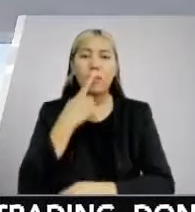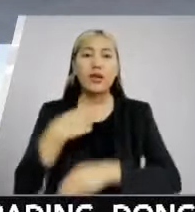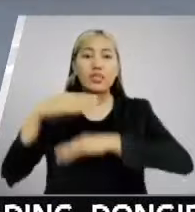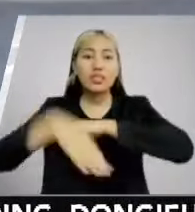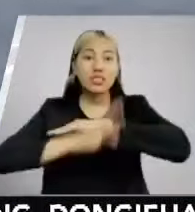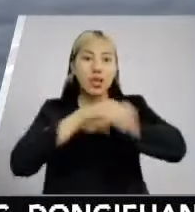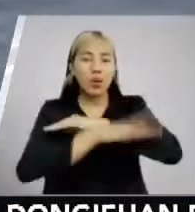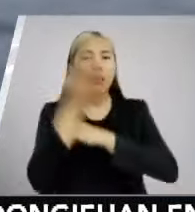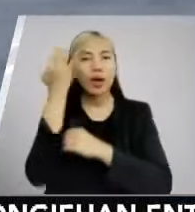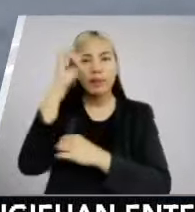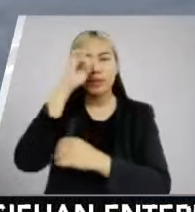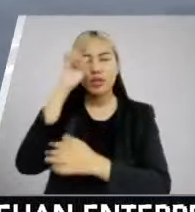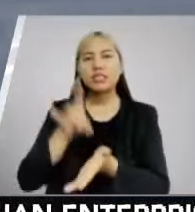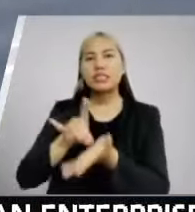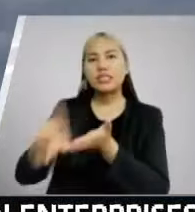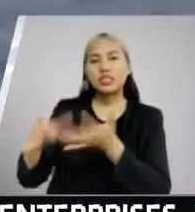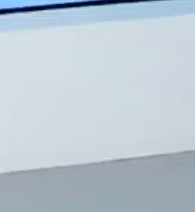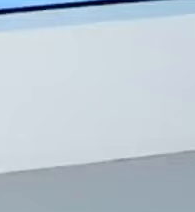Israel sa Gaza.